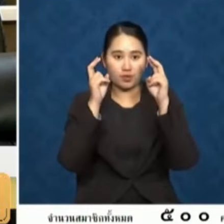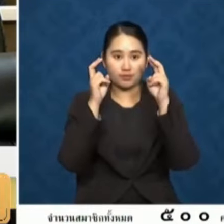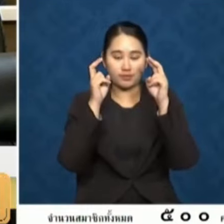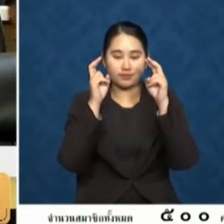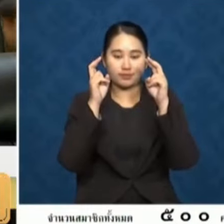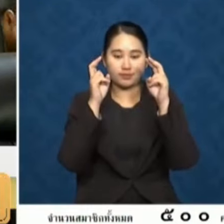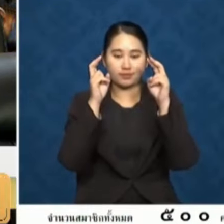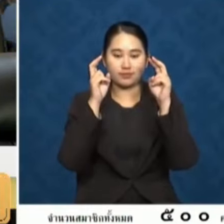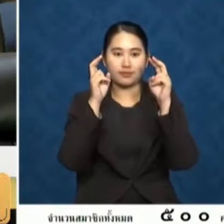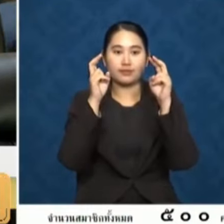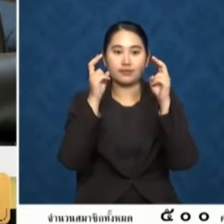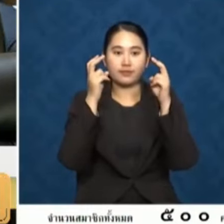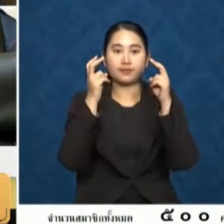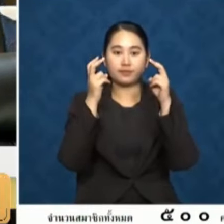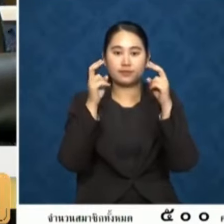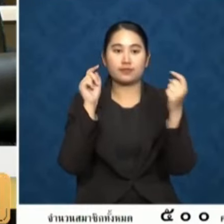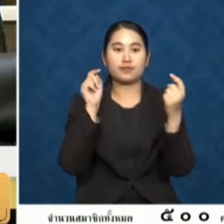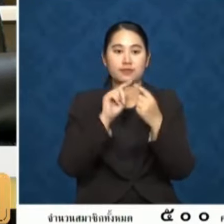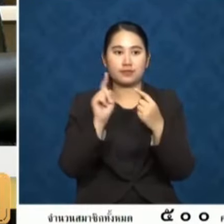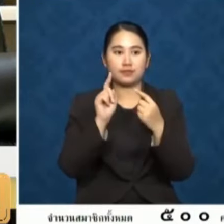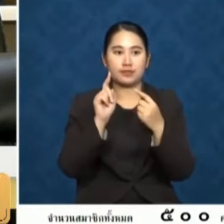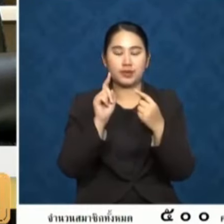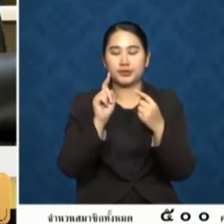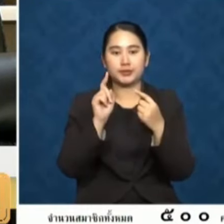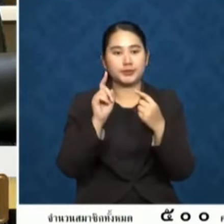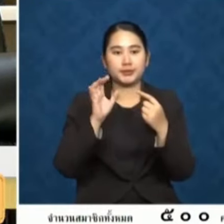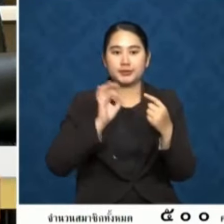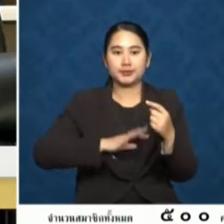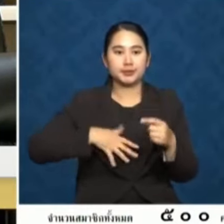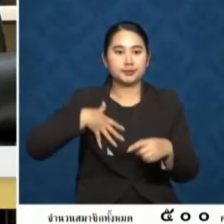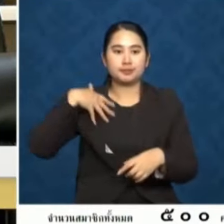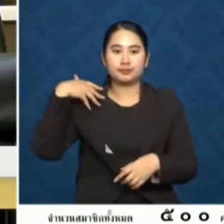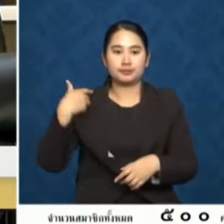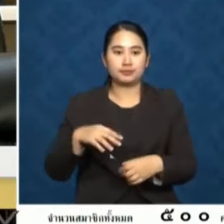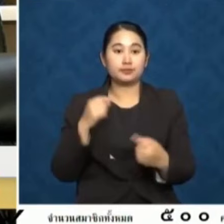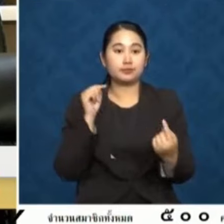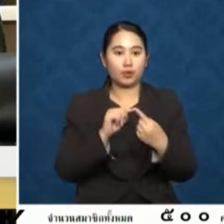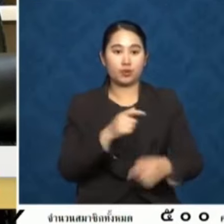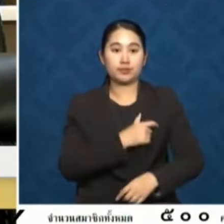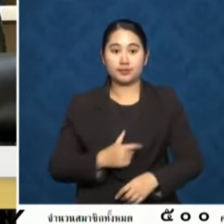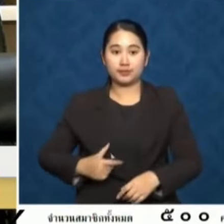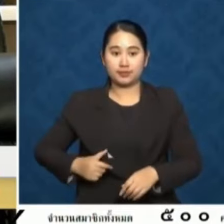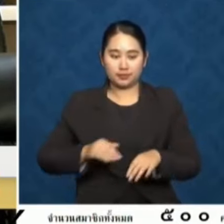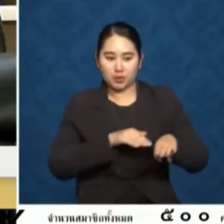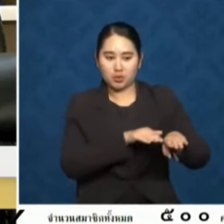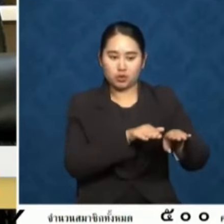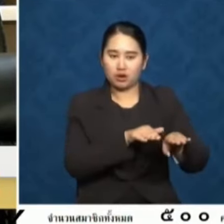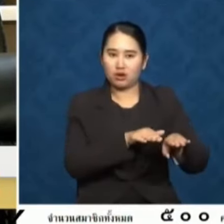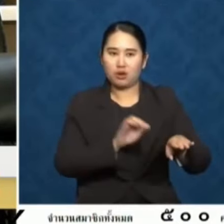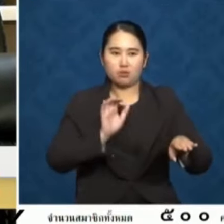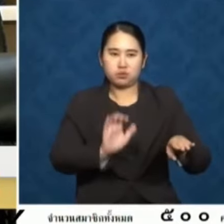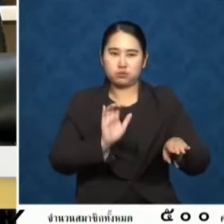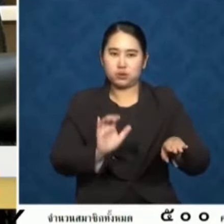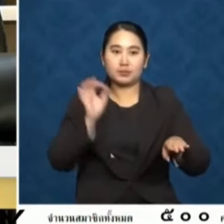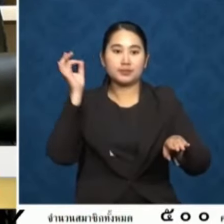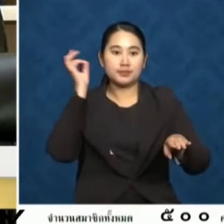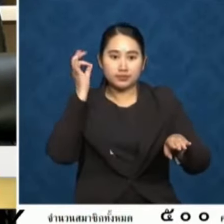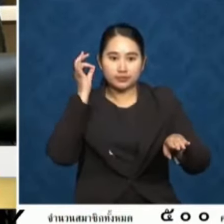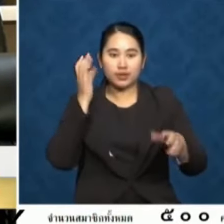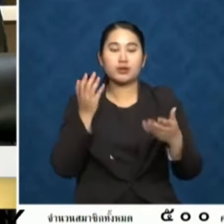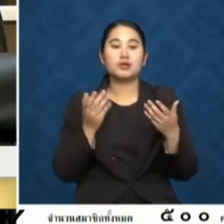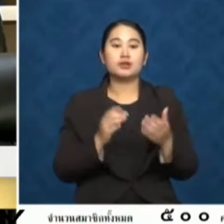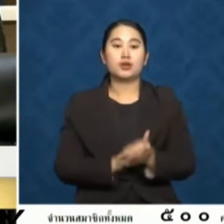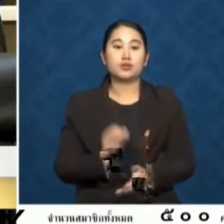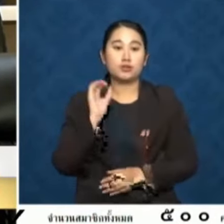ติที่มีการรบกวนขบวนเสด็จทั่วโลกการ